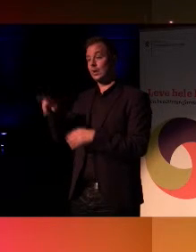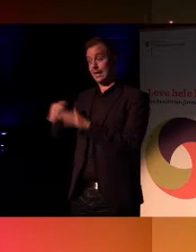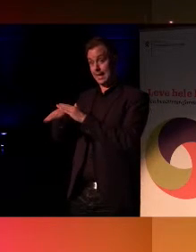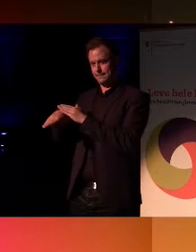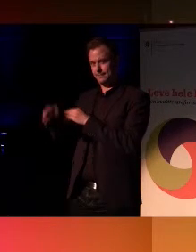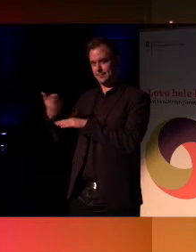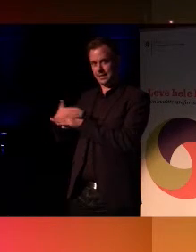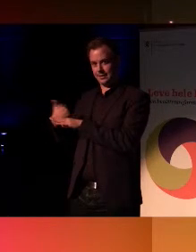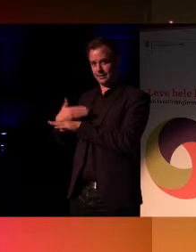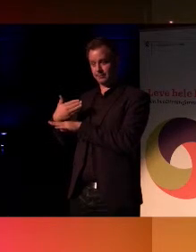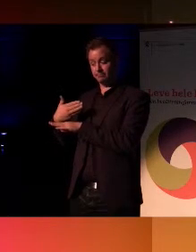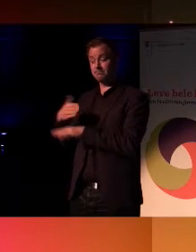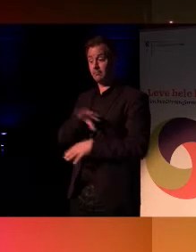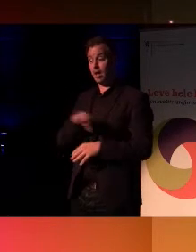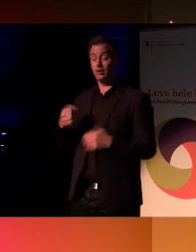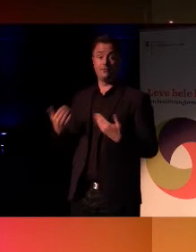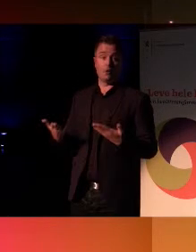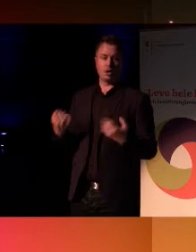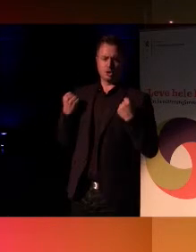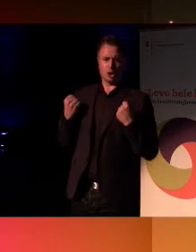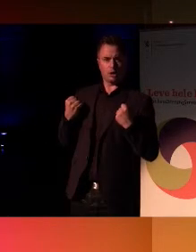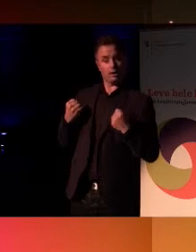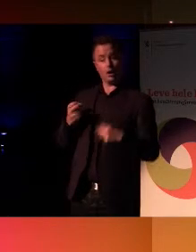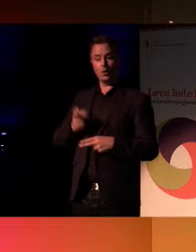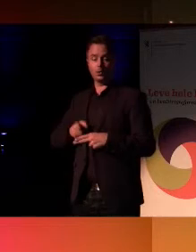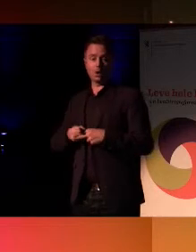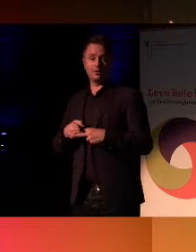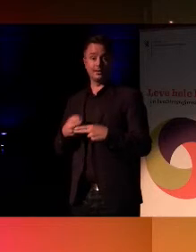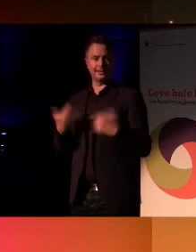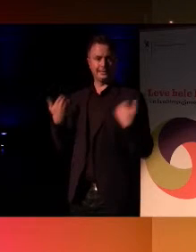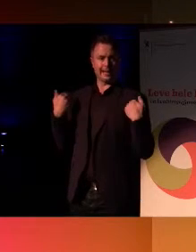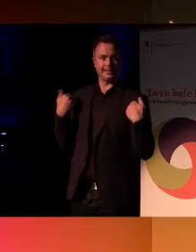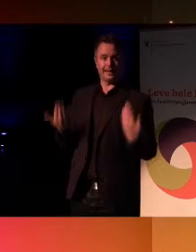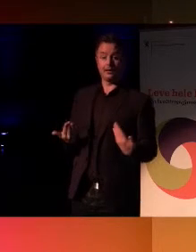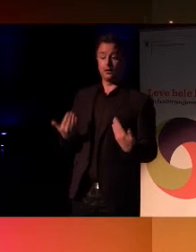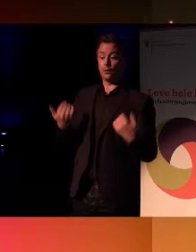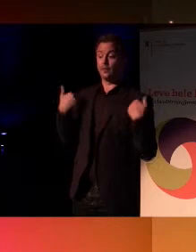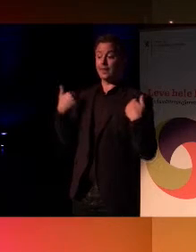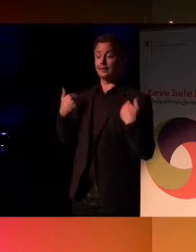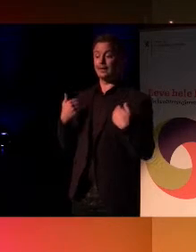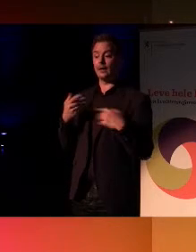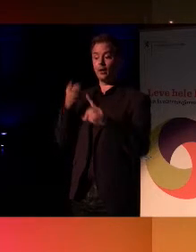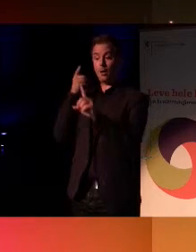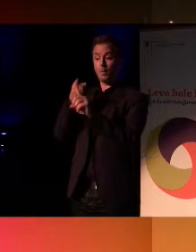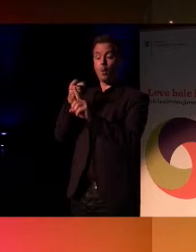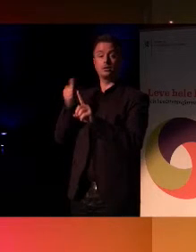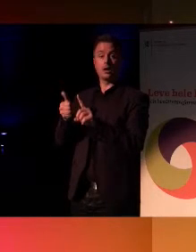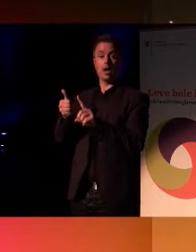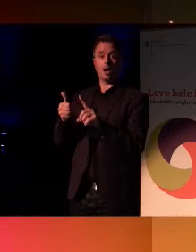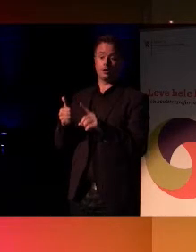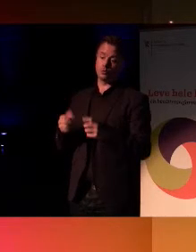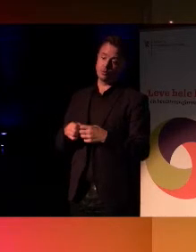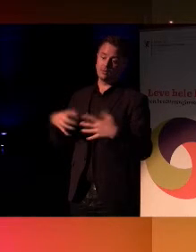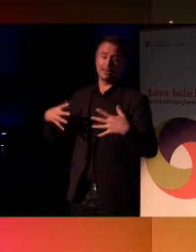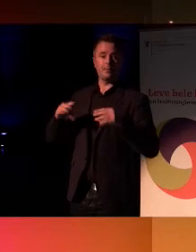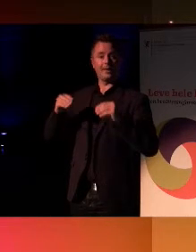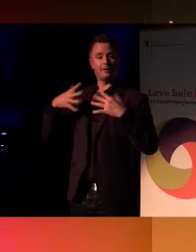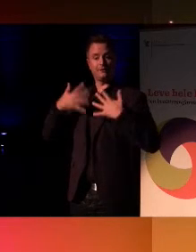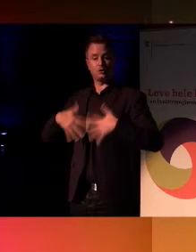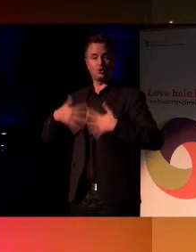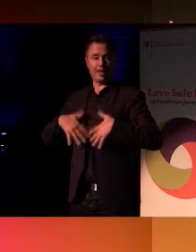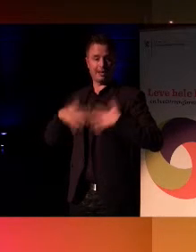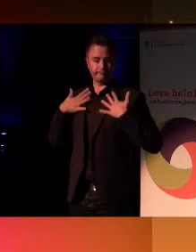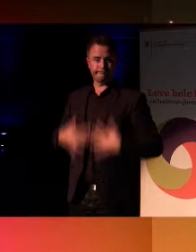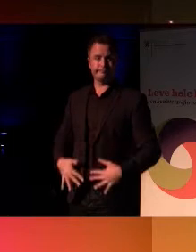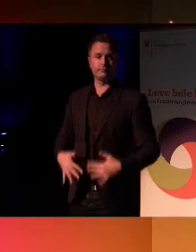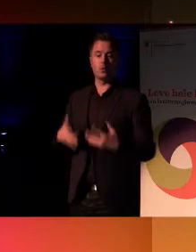Alle får både styrketrening og utholdenhetstrening, og treningen er utviklet for å gi generell funksjonell styrke for eldre, samtidig som man skal møte